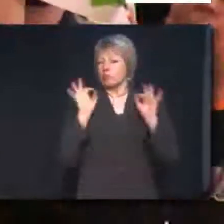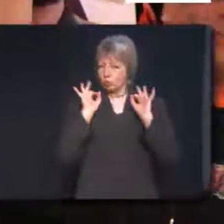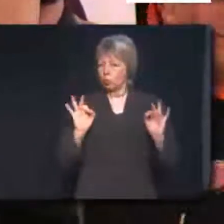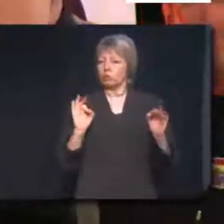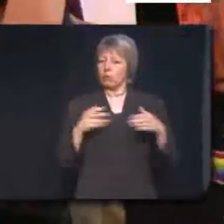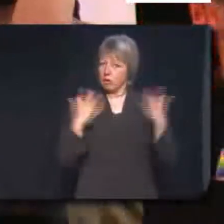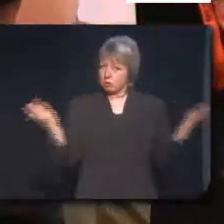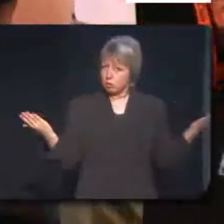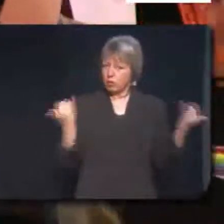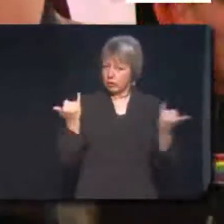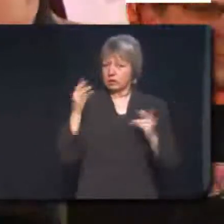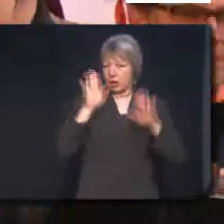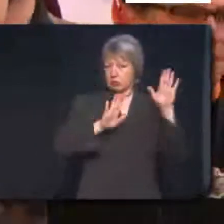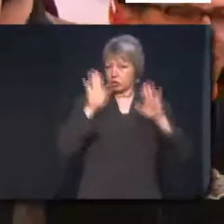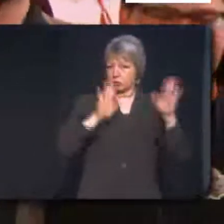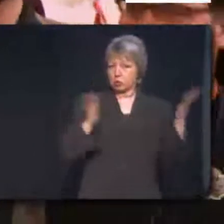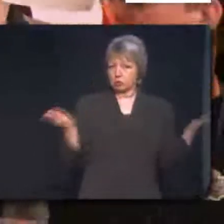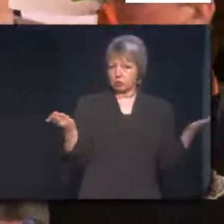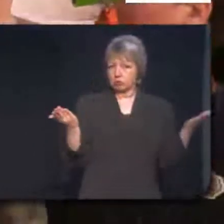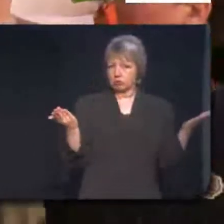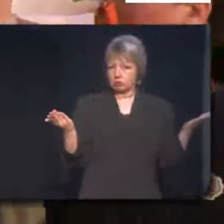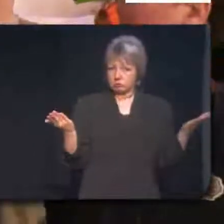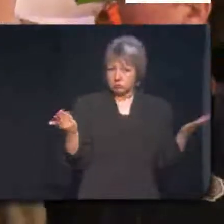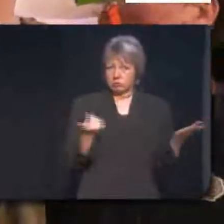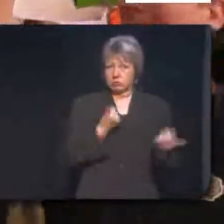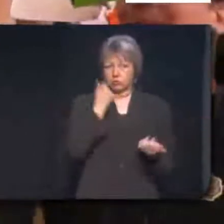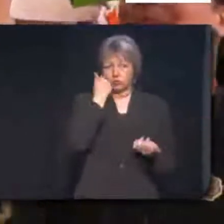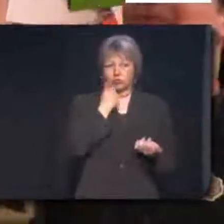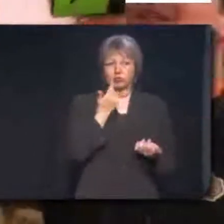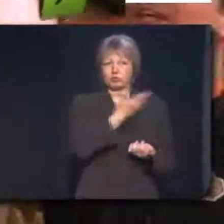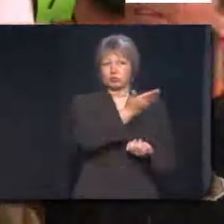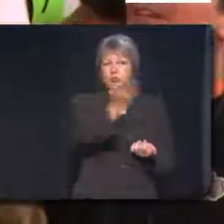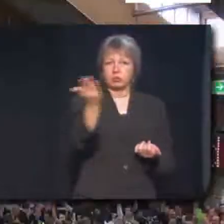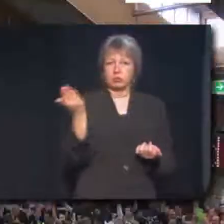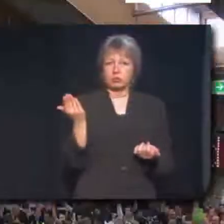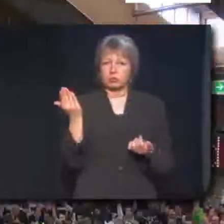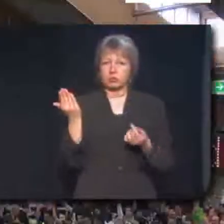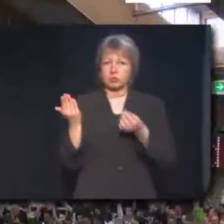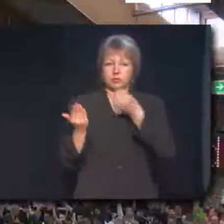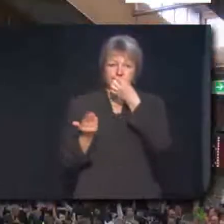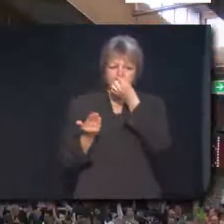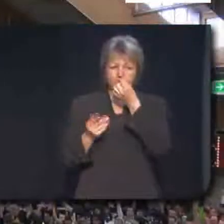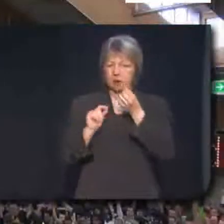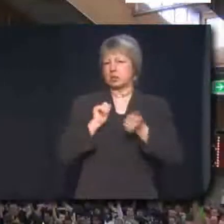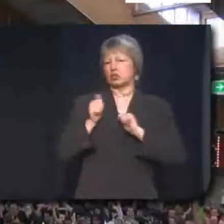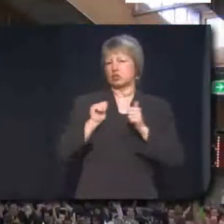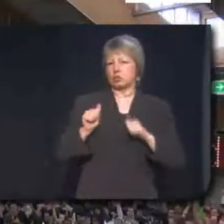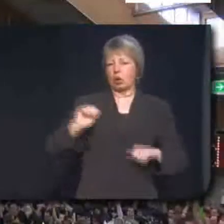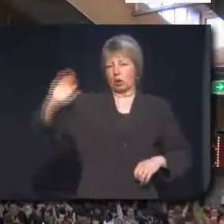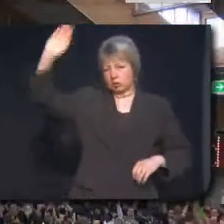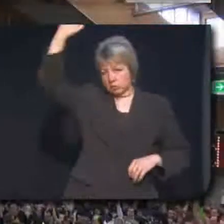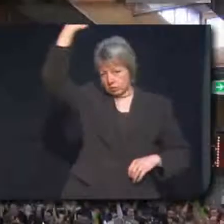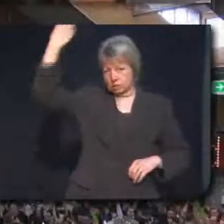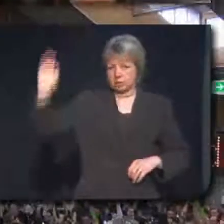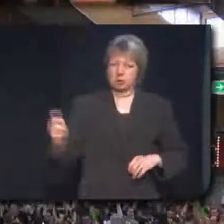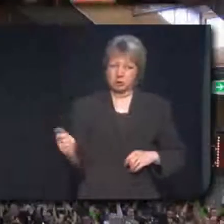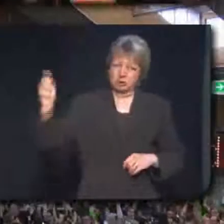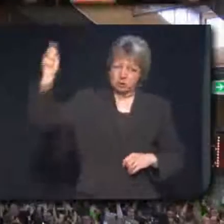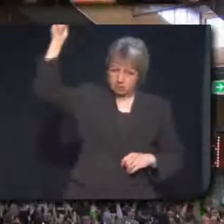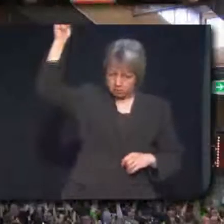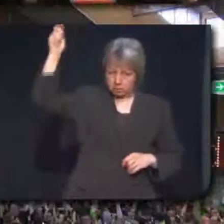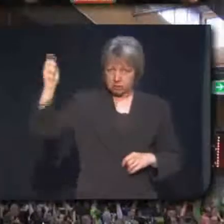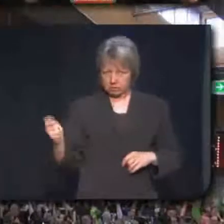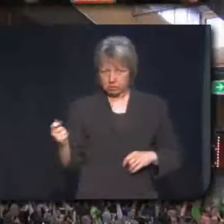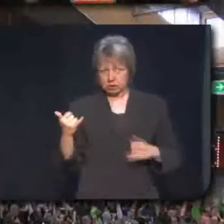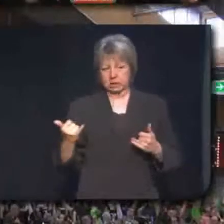dann möchte ich mal ja ihr kennt das Spiel bisschen Sport Arme nach oben